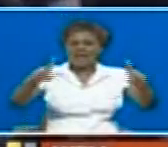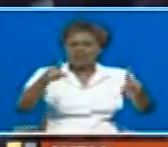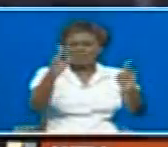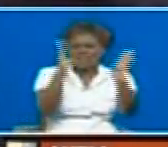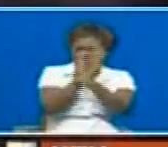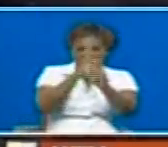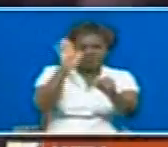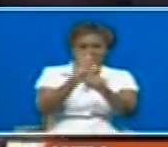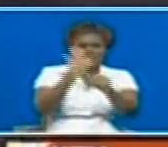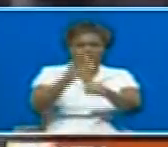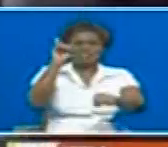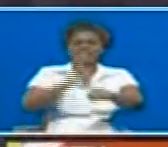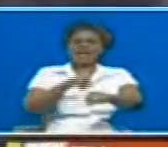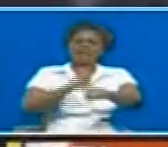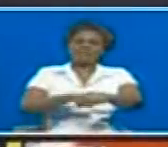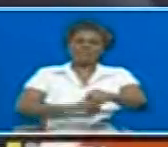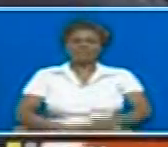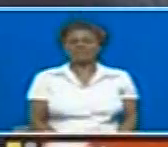mrefu.